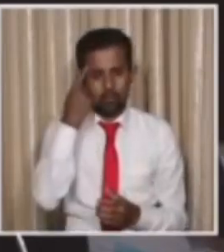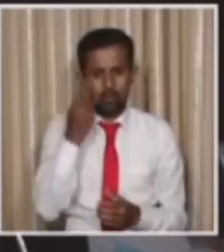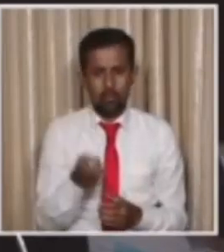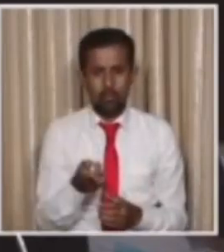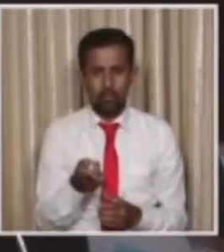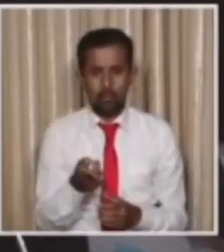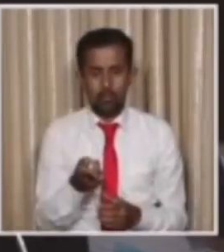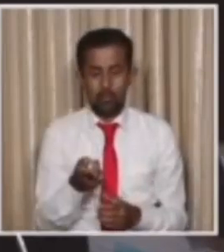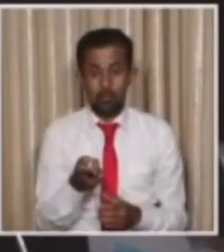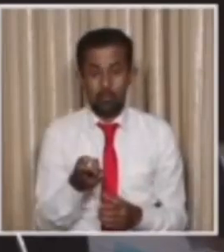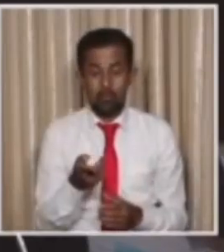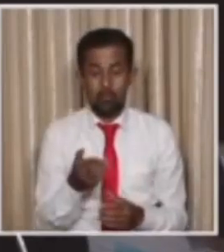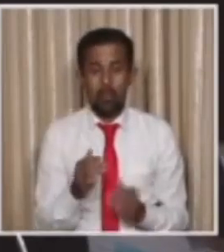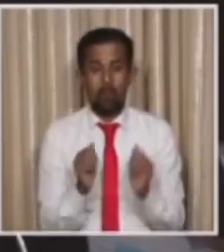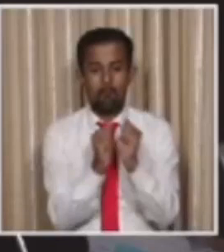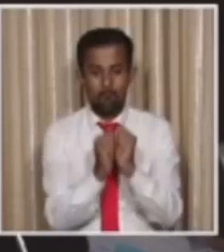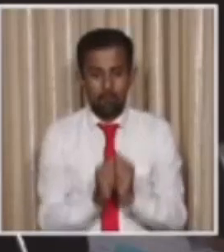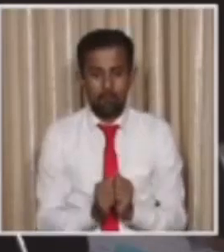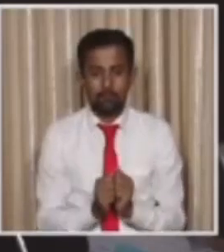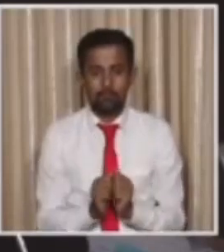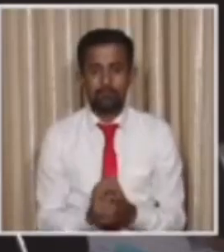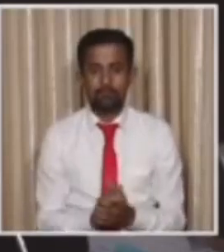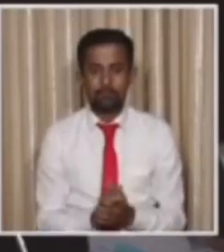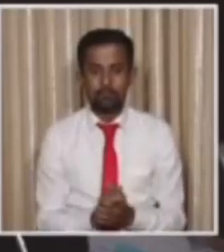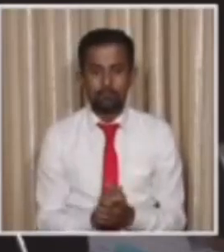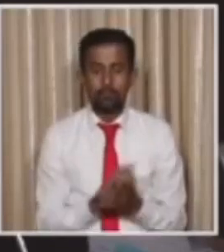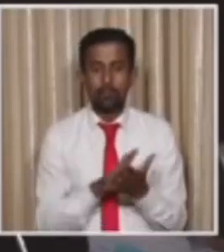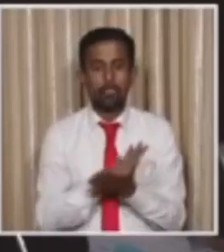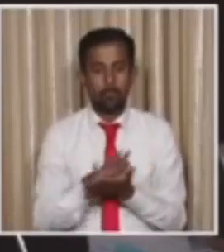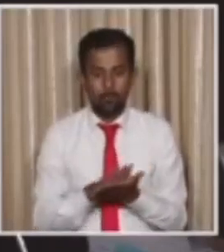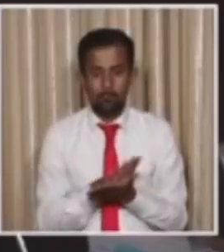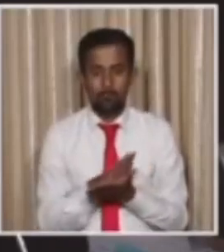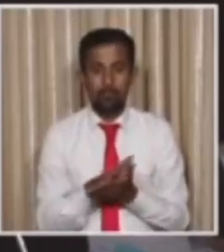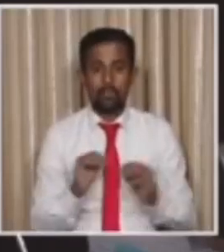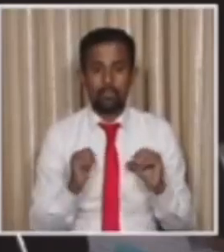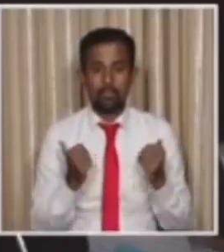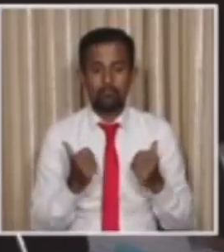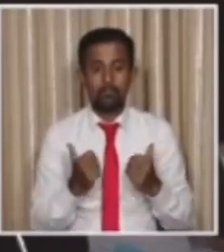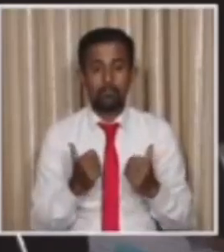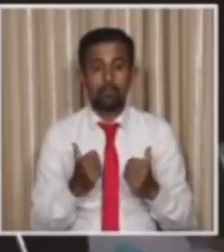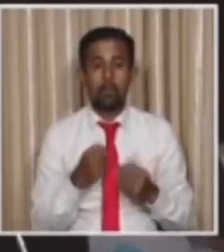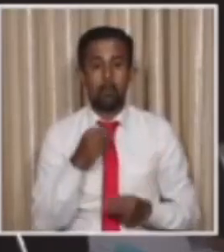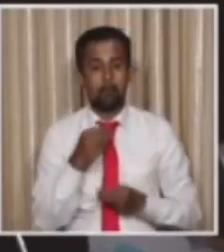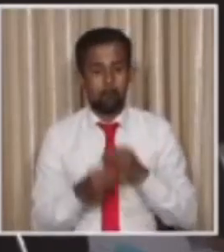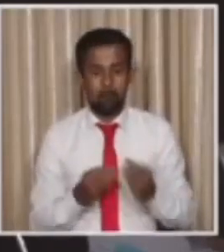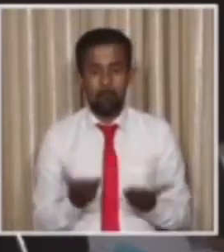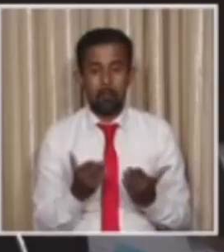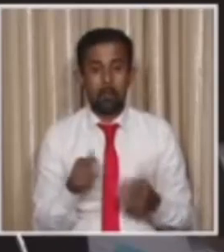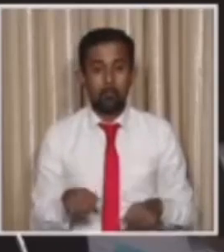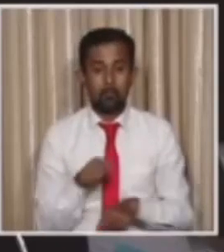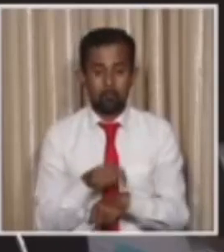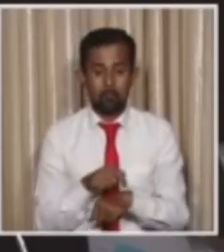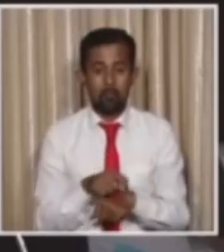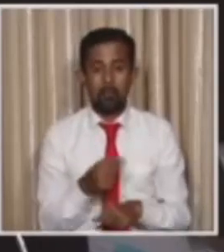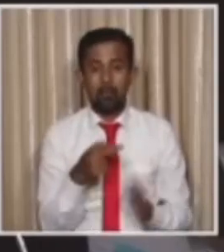අද මේ යොදලා තියෙන වැඩපිළිවෙලත් පැහැදිලිවම ජීවිතය ගැටගසා ගැනීම සඳහා මේ අවස්ථාවේදී මේ